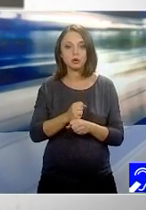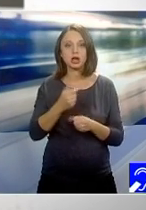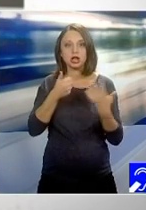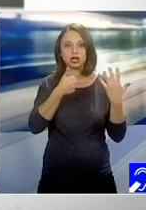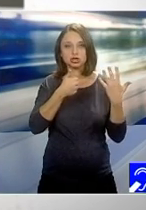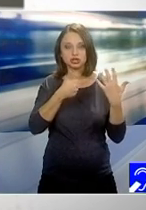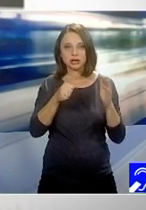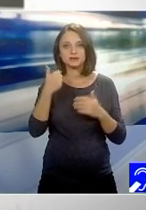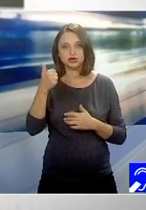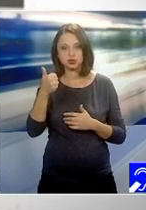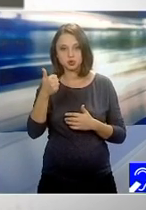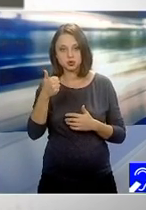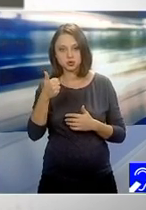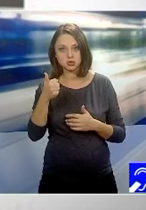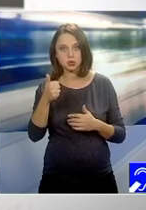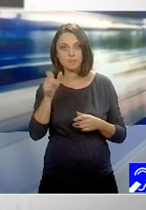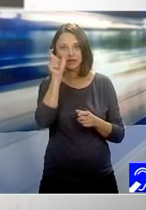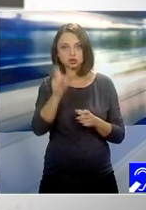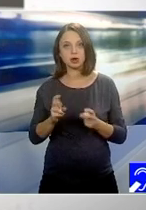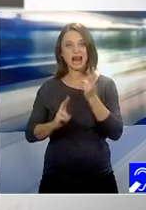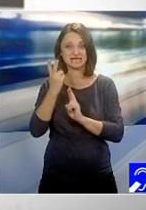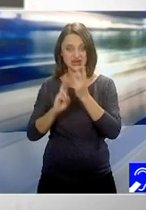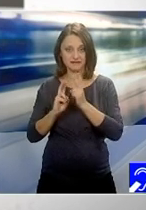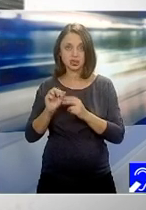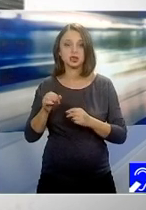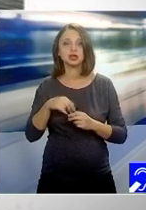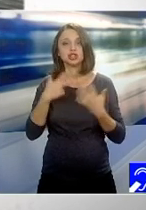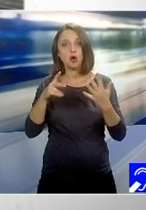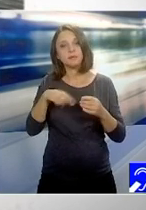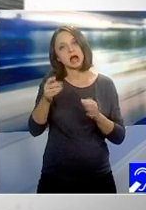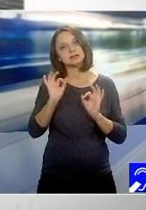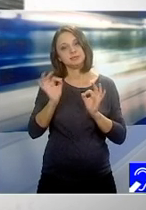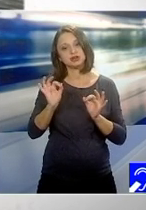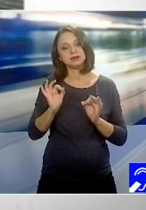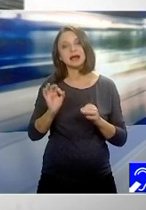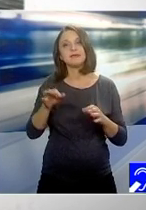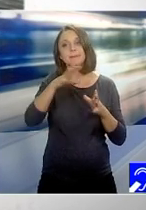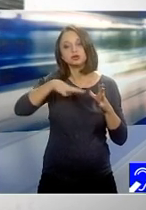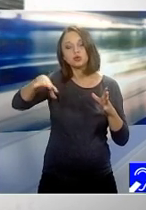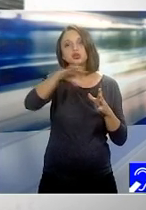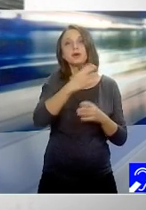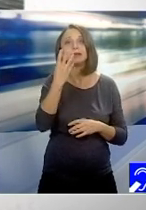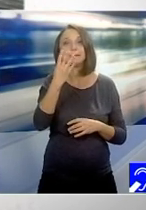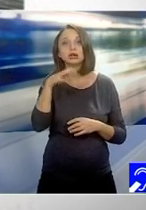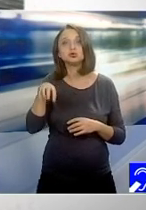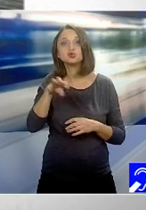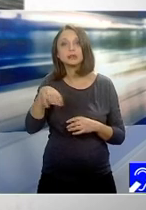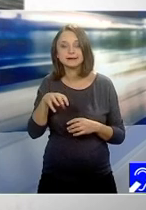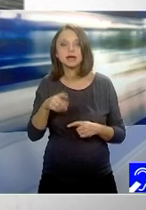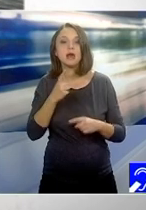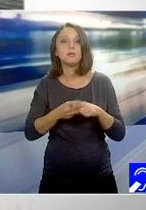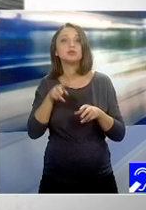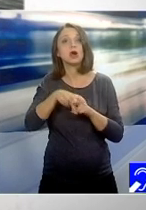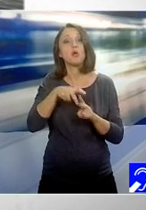silvic și 8 de altă specialitate. Și asta la 4 județe, da? Pe 4 județe, da. Și ne ocupăm și de probleme de